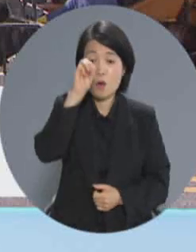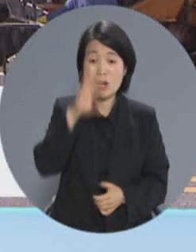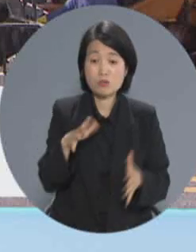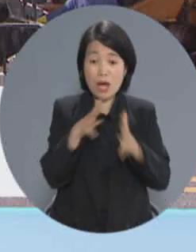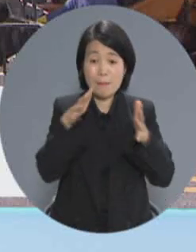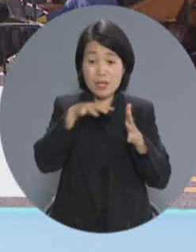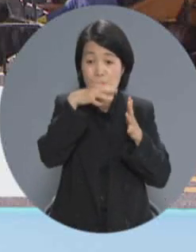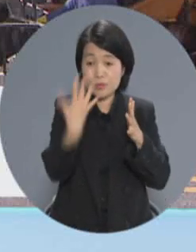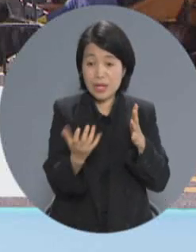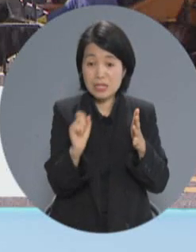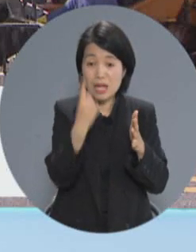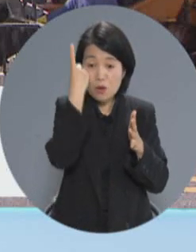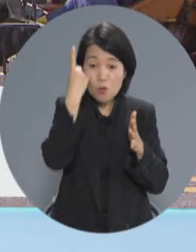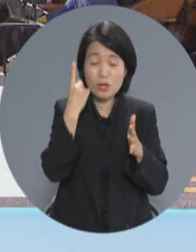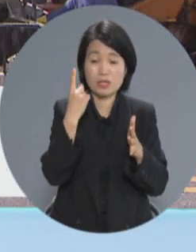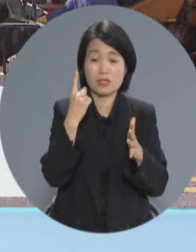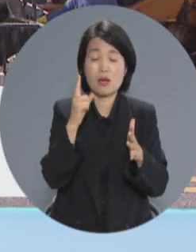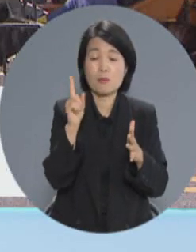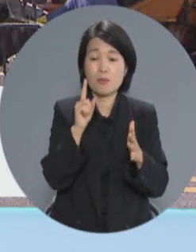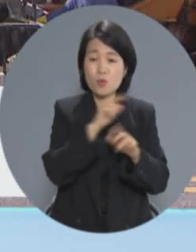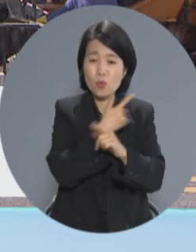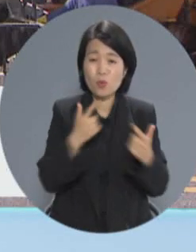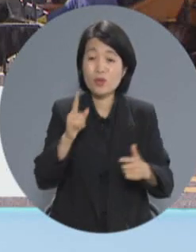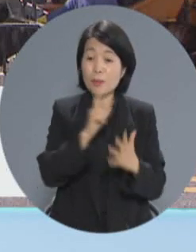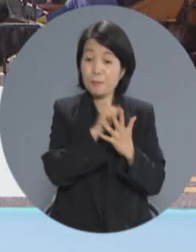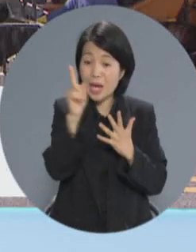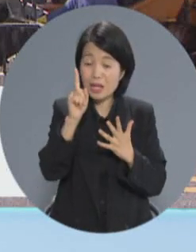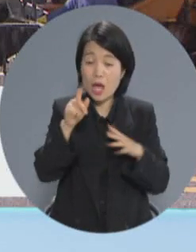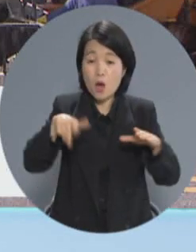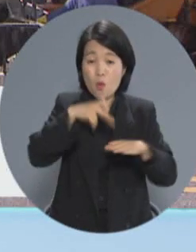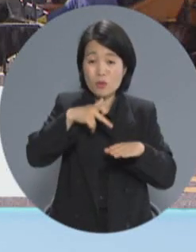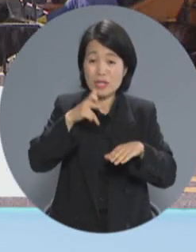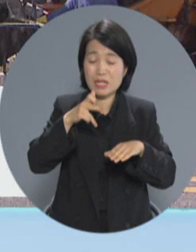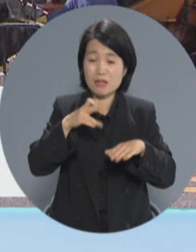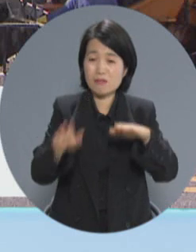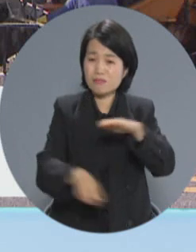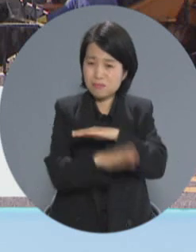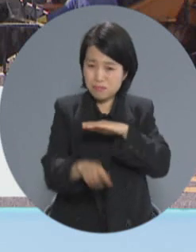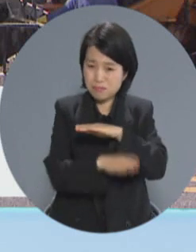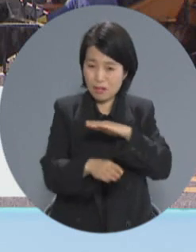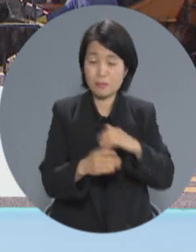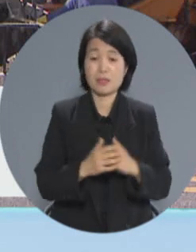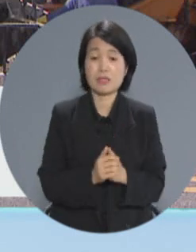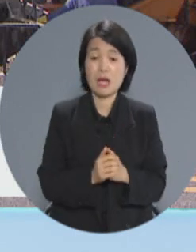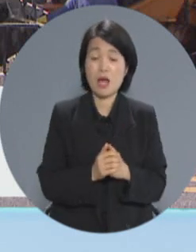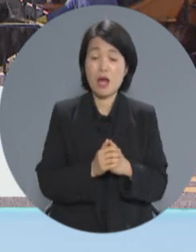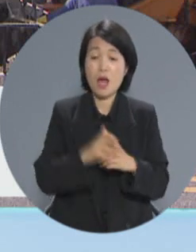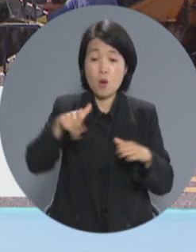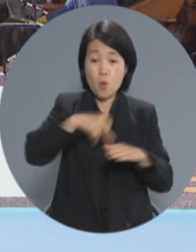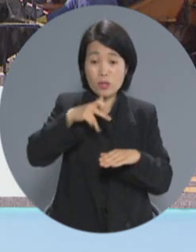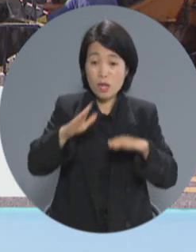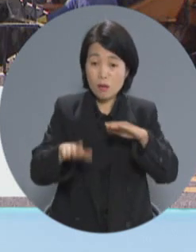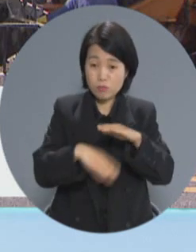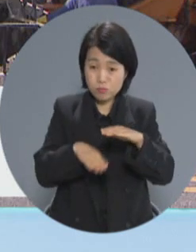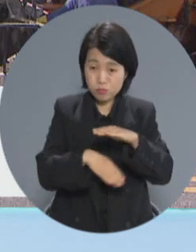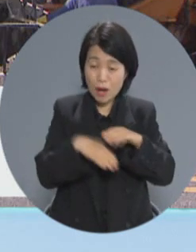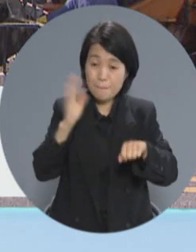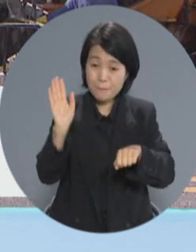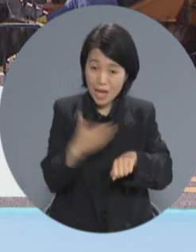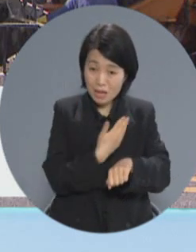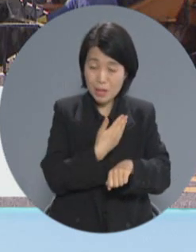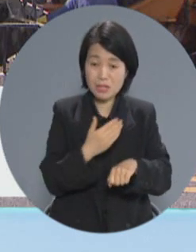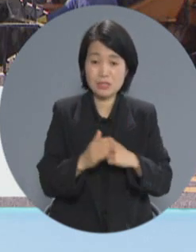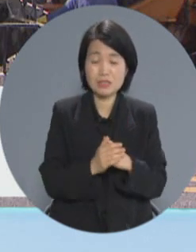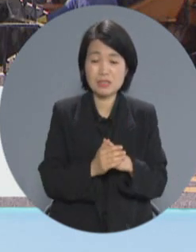광주 아이파크 붕괴 사고의 원인 중 하나는 콘크리트 부실 시공이었는데요. 이 콘크리트 부실 시공을 유발할 수 있는 타설